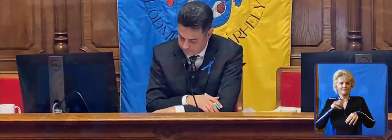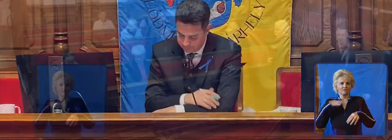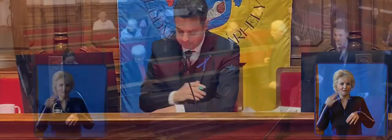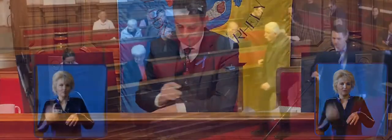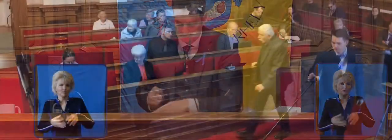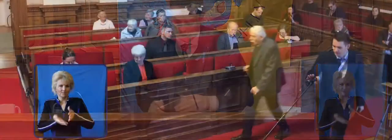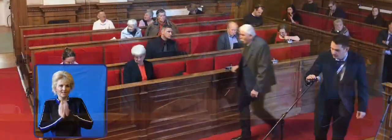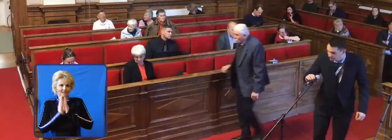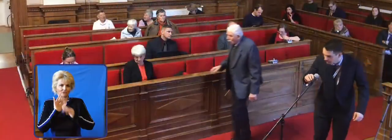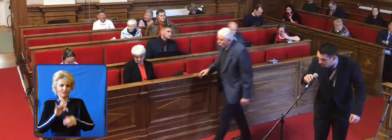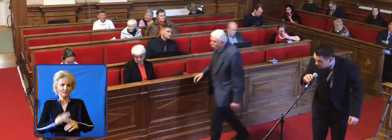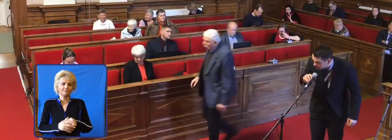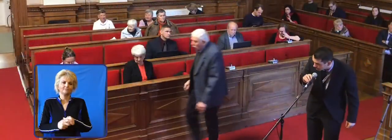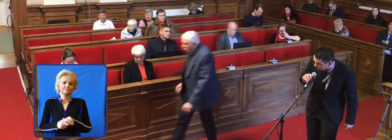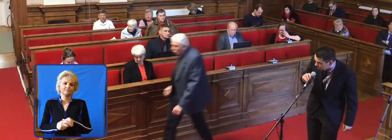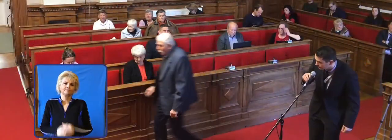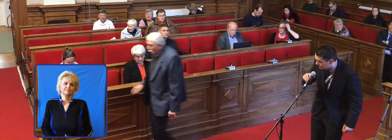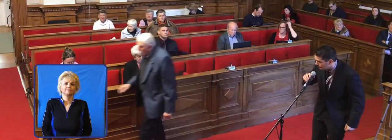kérdésére.